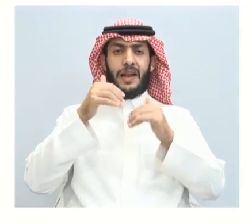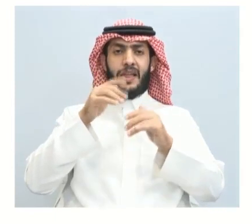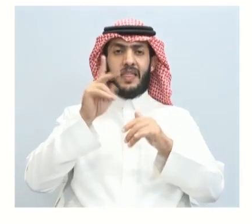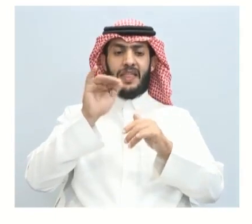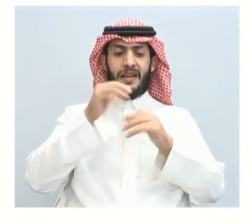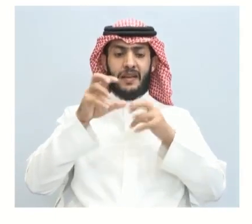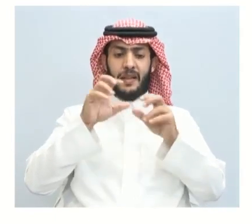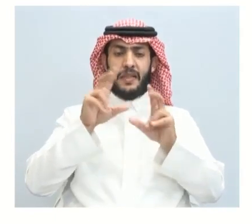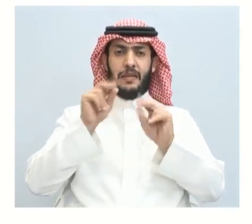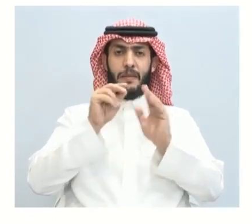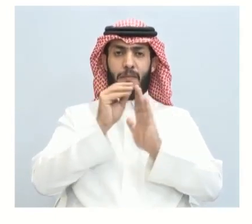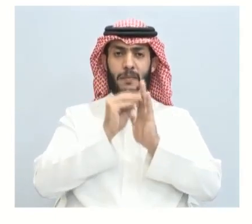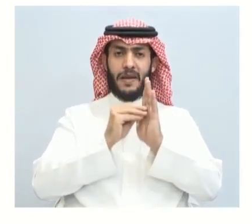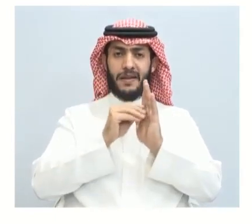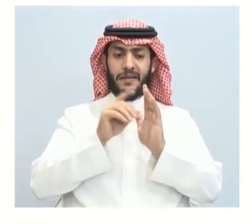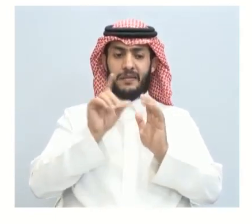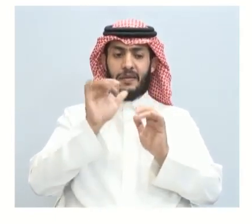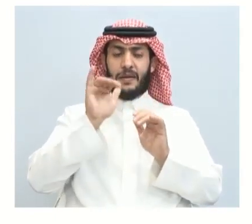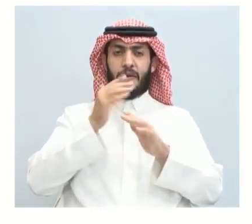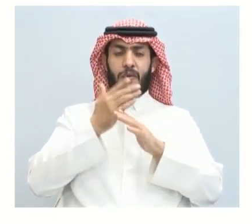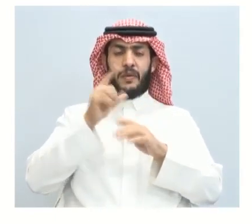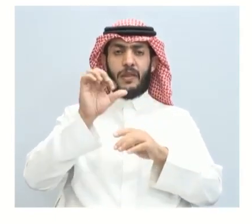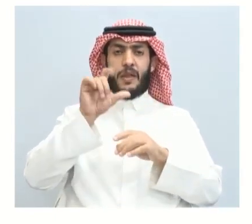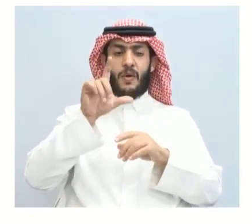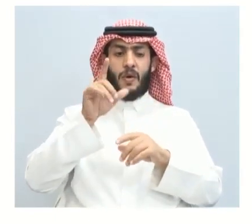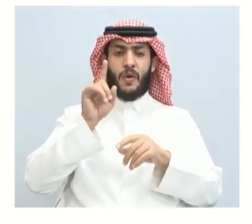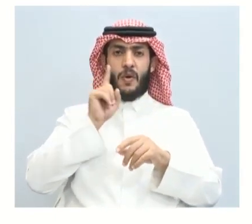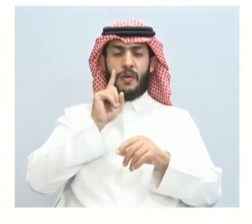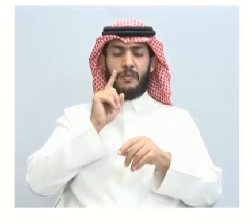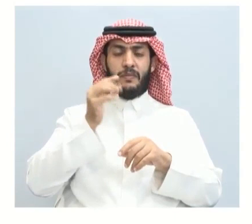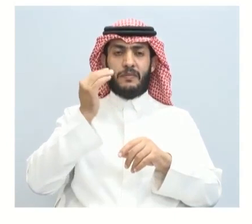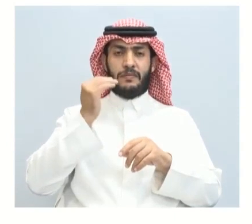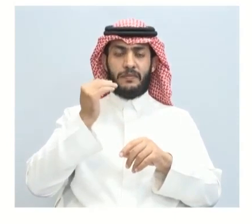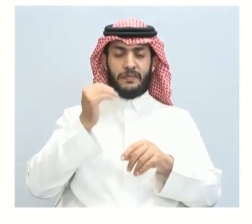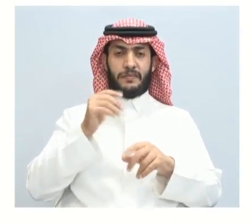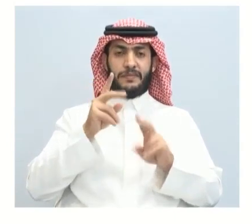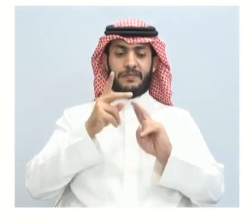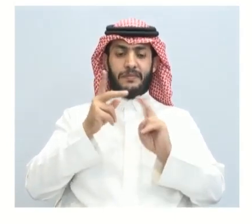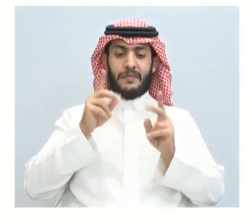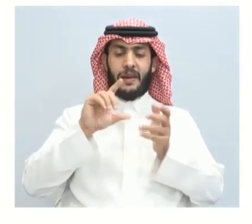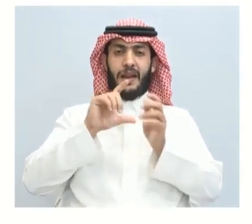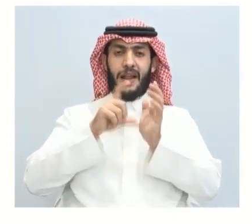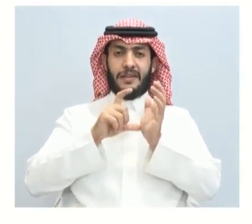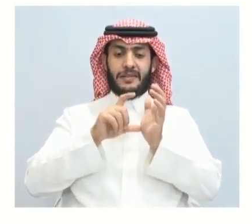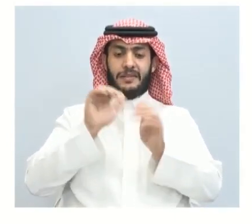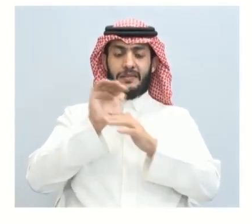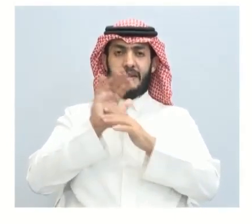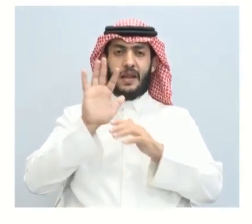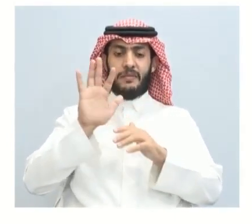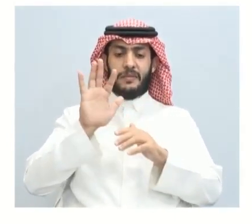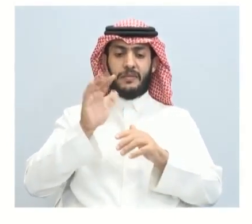طرفي التمثيل البياني وهذه في الدرس الثالث والدوال الام والتحويلات الهندسيه هذه في الدرس